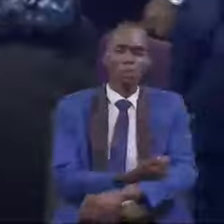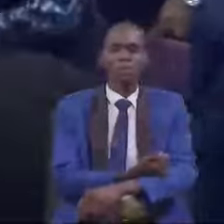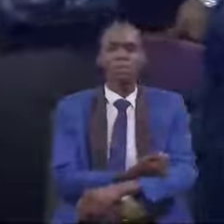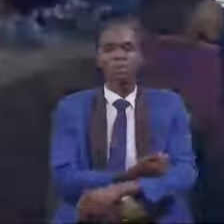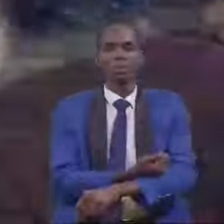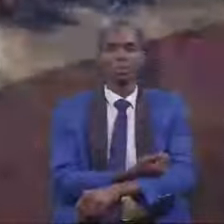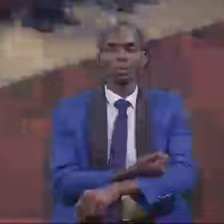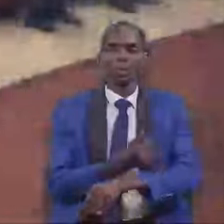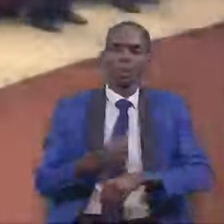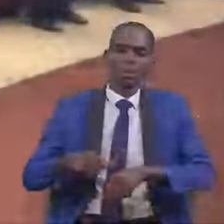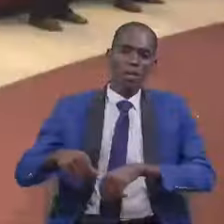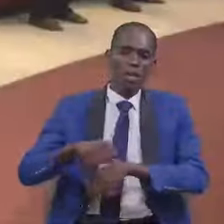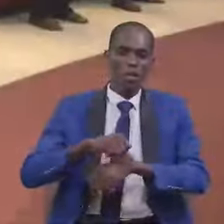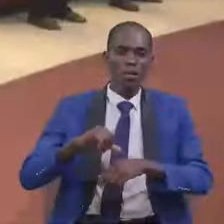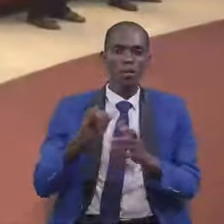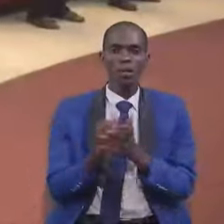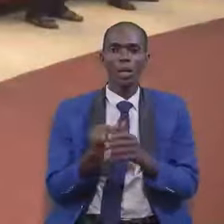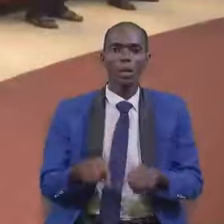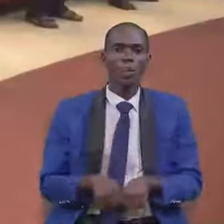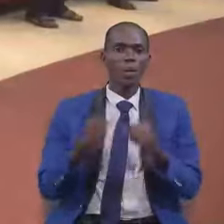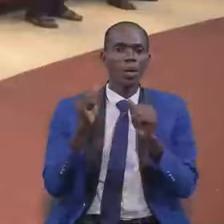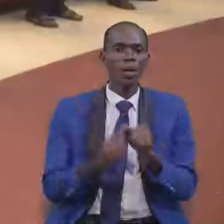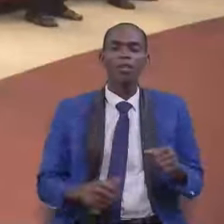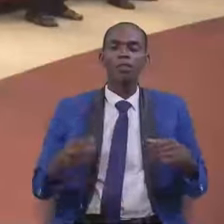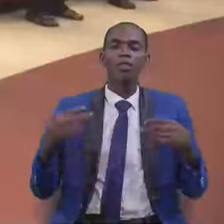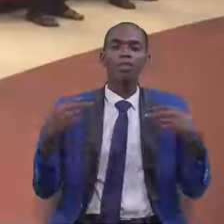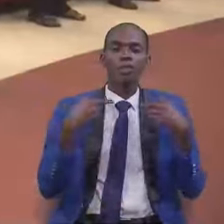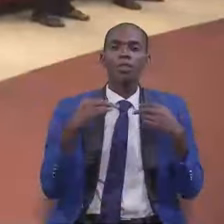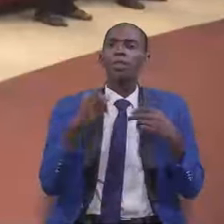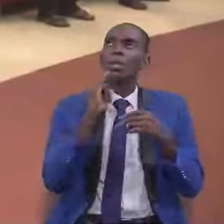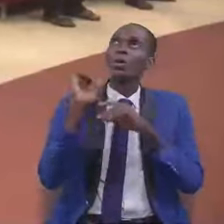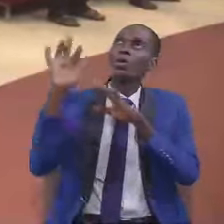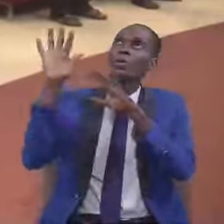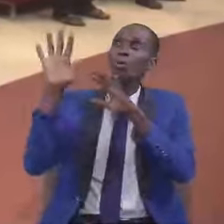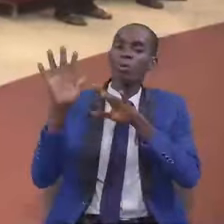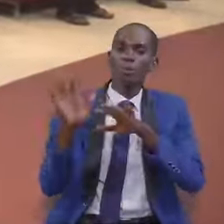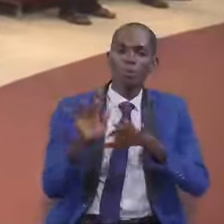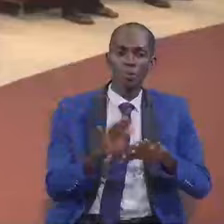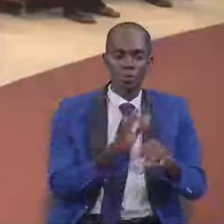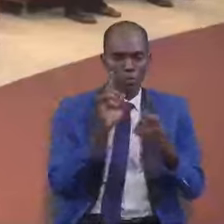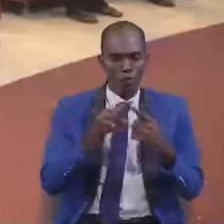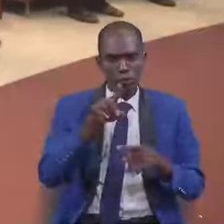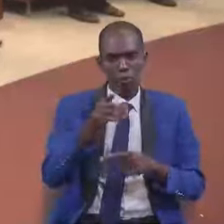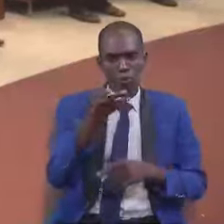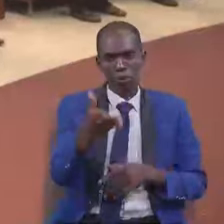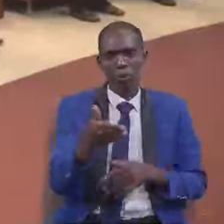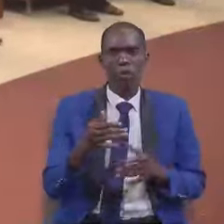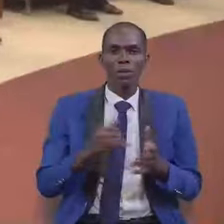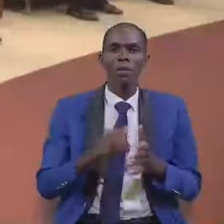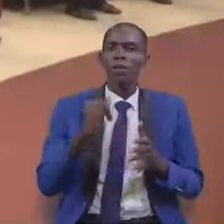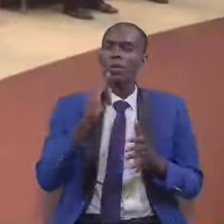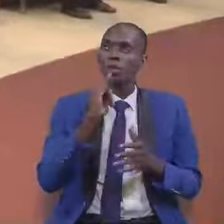l'onction qui brise toujours, coule. Cela coule vers vous. Cela vous atteint